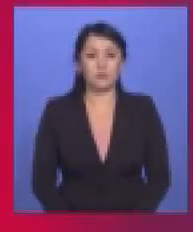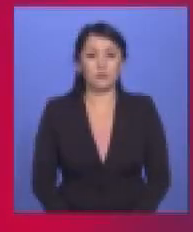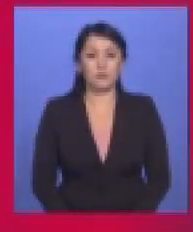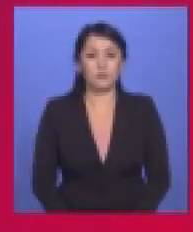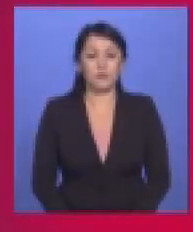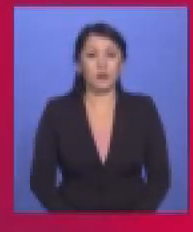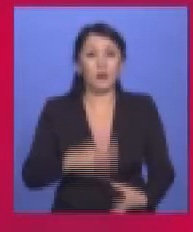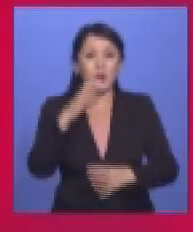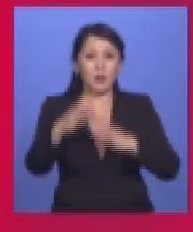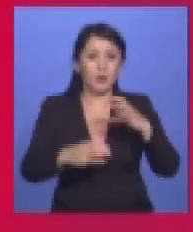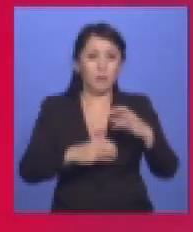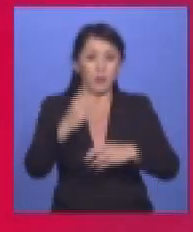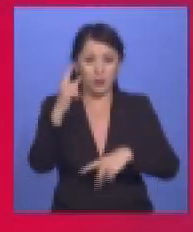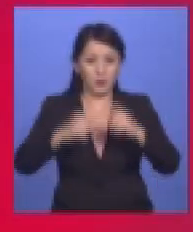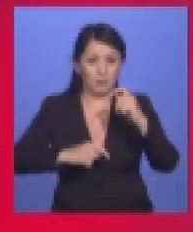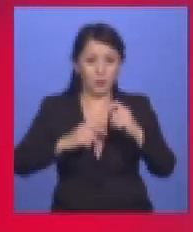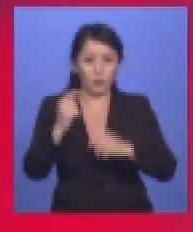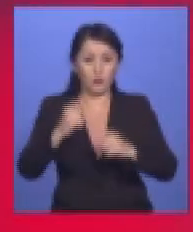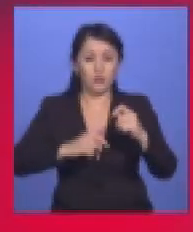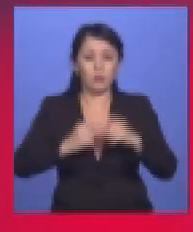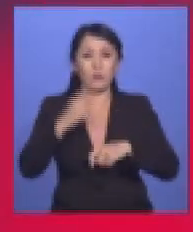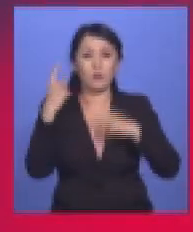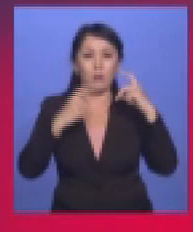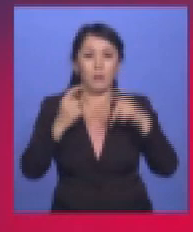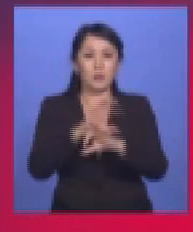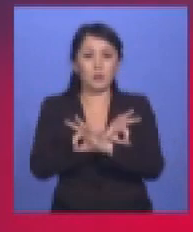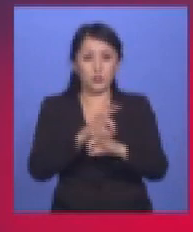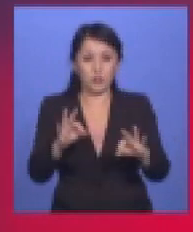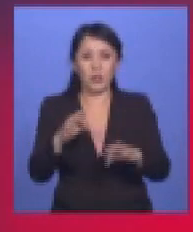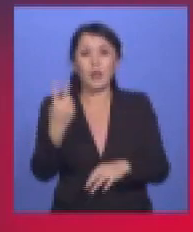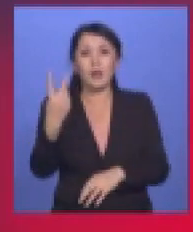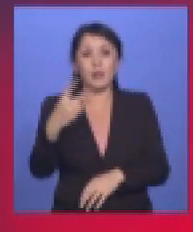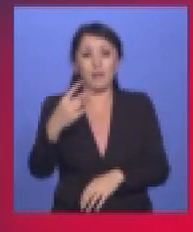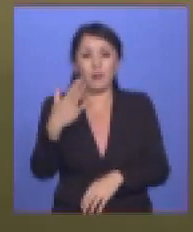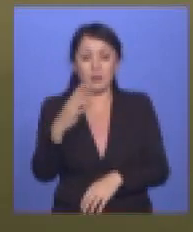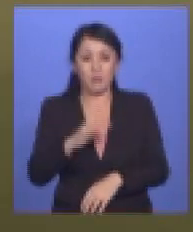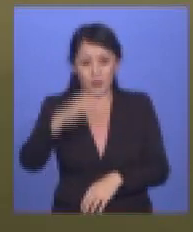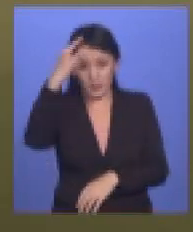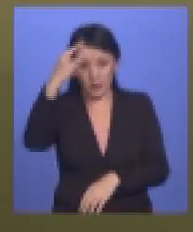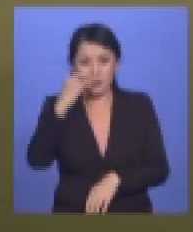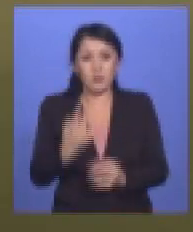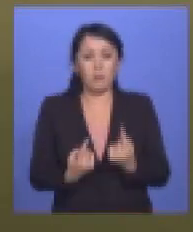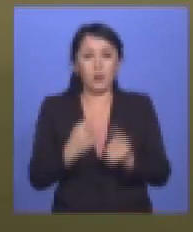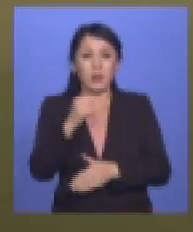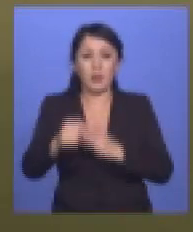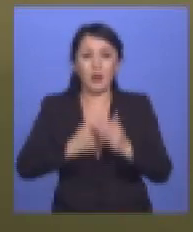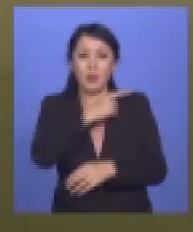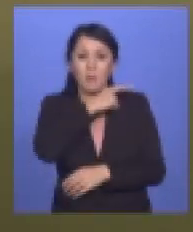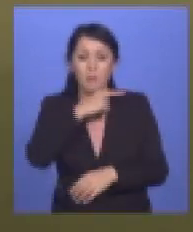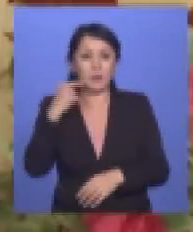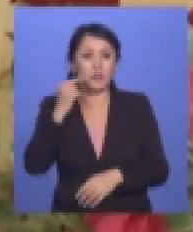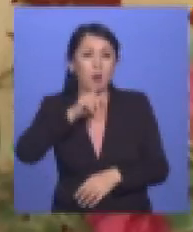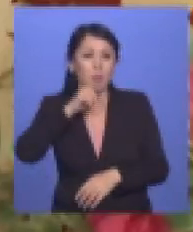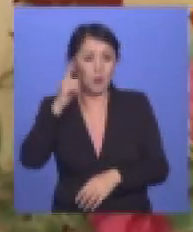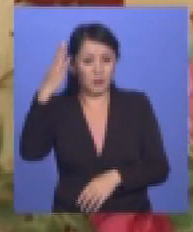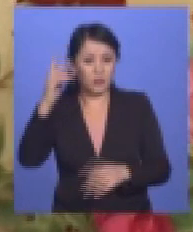Халқаралық фестиваль Алматы қаласындағы Чайковский атындағы колледжде наурыздың 25 өткен. Өнер додасында Қазақстанның ірі қалалары мен Ресейден жиналған жас